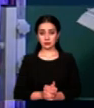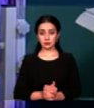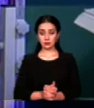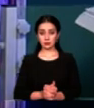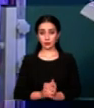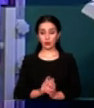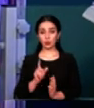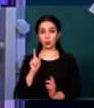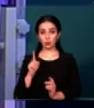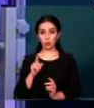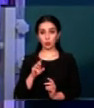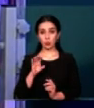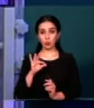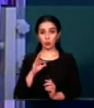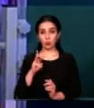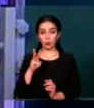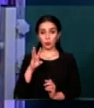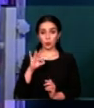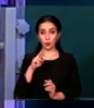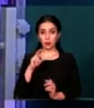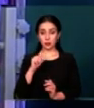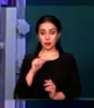bu moddaning